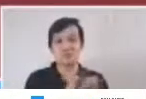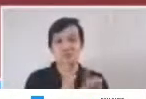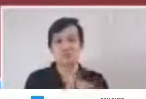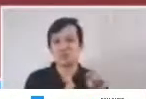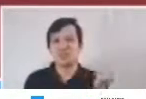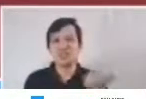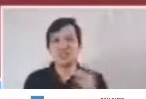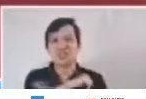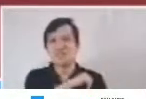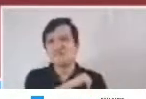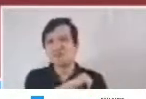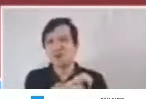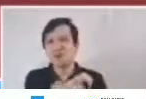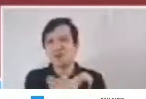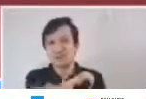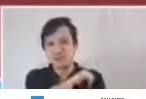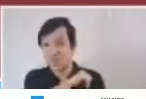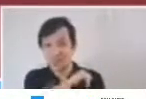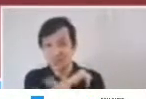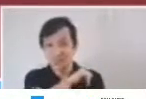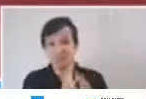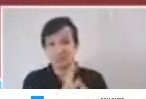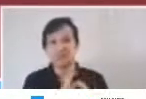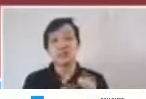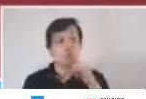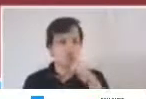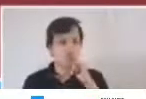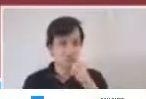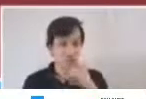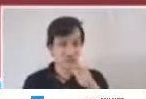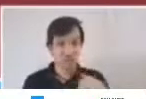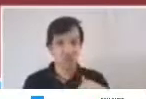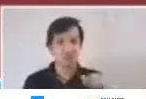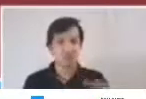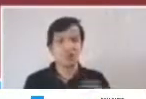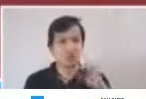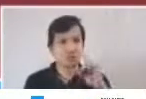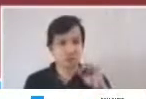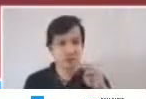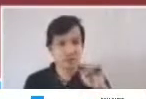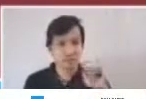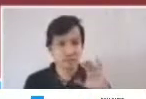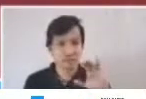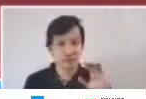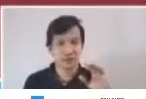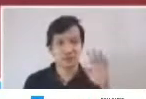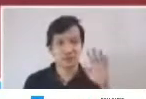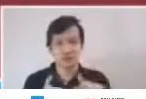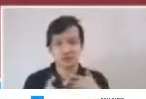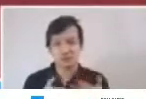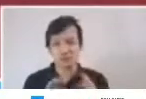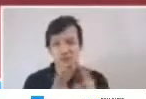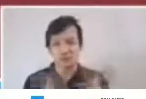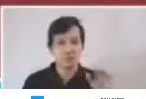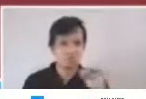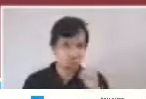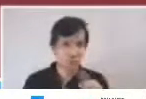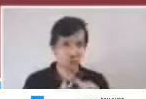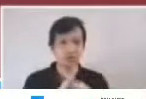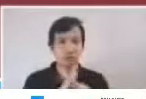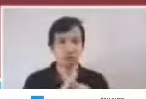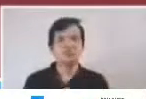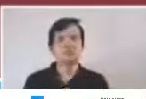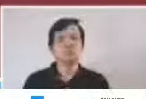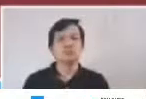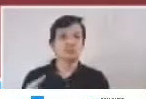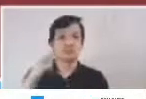medyo talagang kailangan nating mag-ingat dito sa COVID-19. Ano-ano po yung... sanitary safety measures na